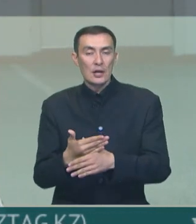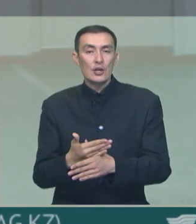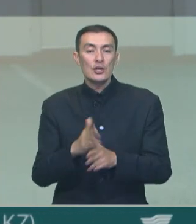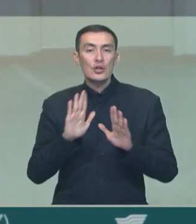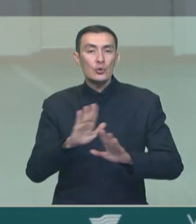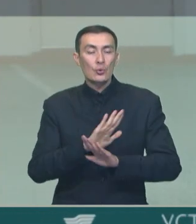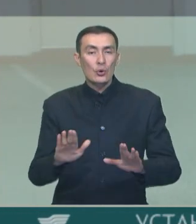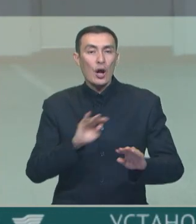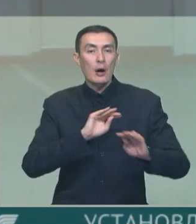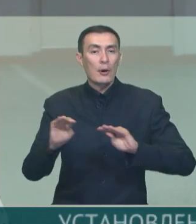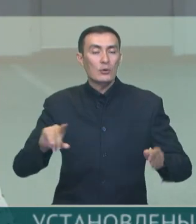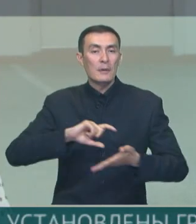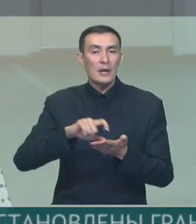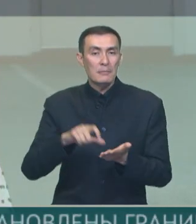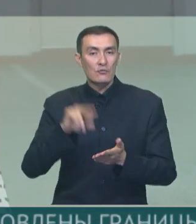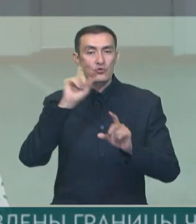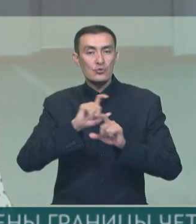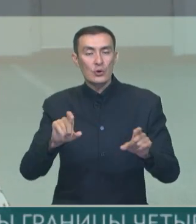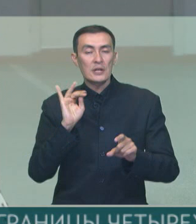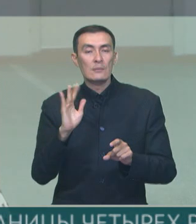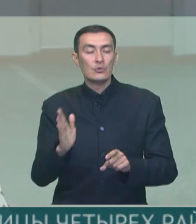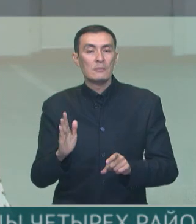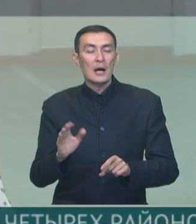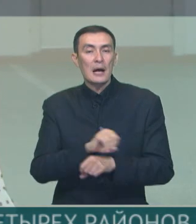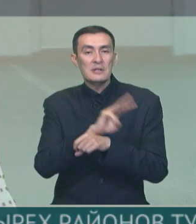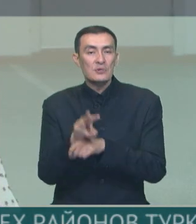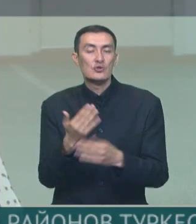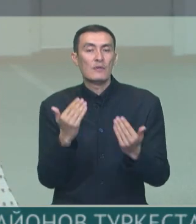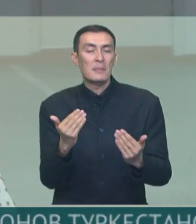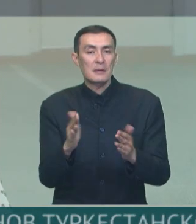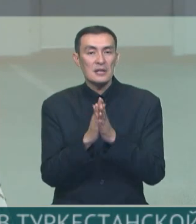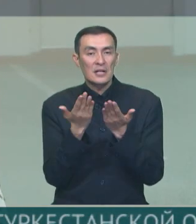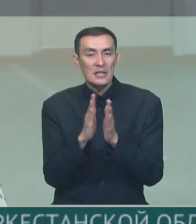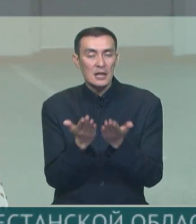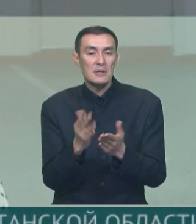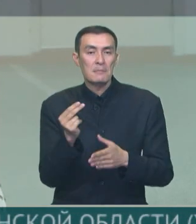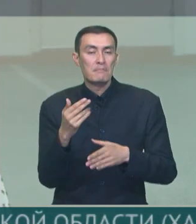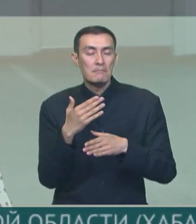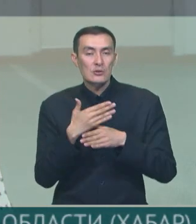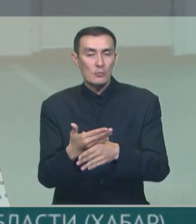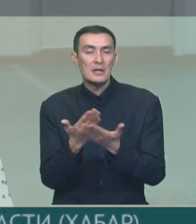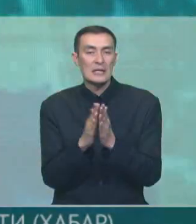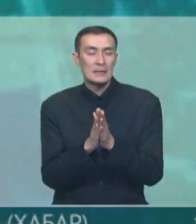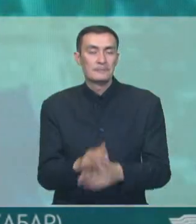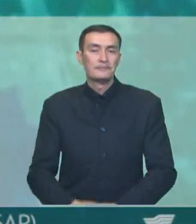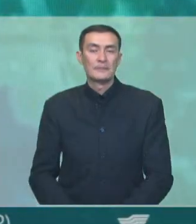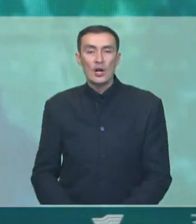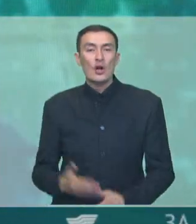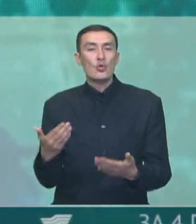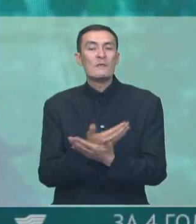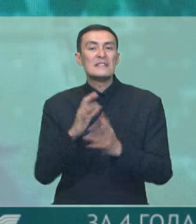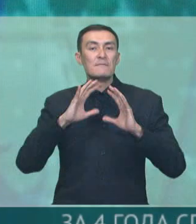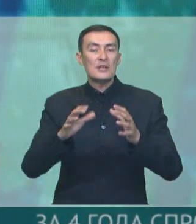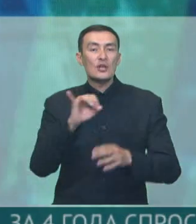только оборудуем кабинеты в этой школе, но и снабдим их современными книгами и методическими пособиями. И к новостям в